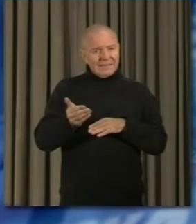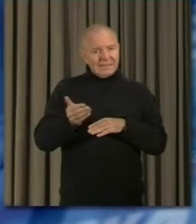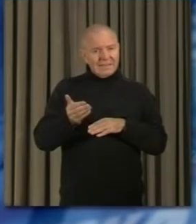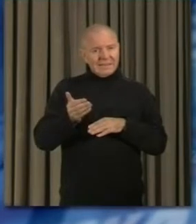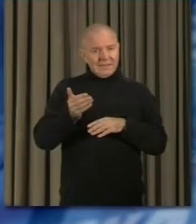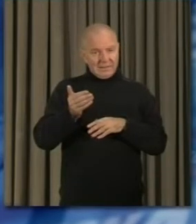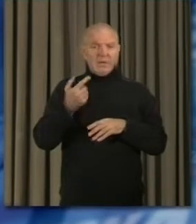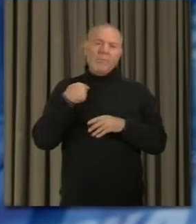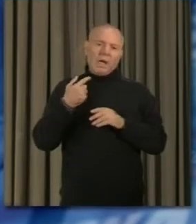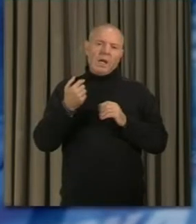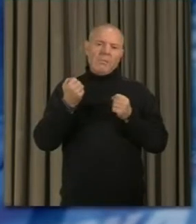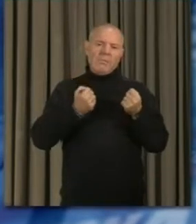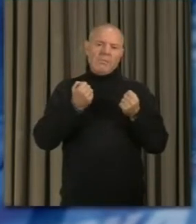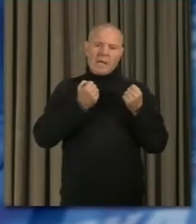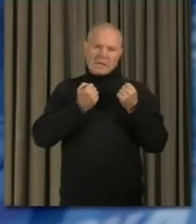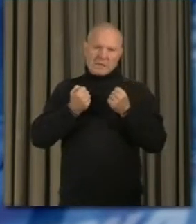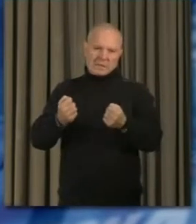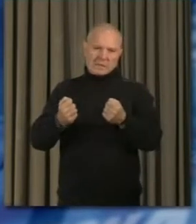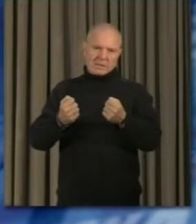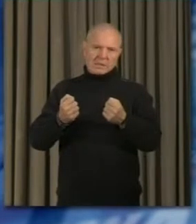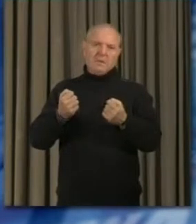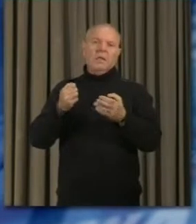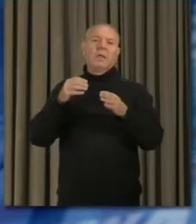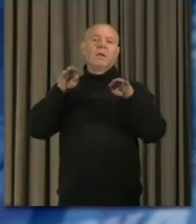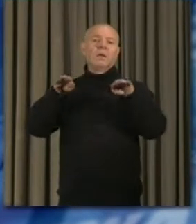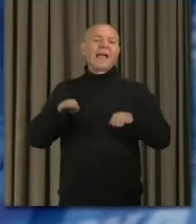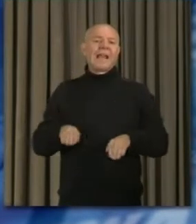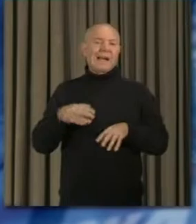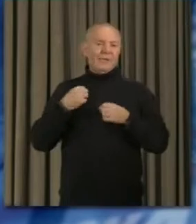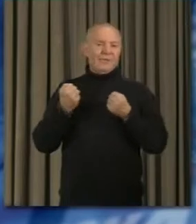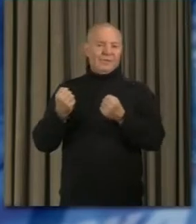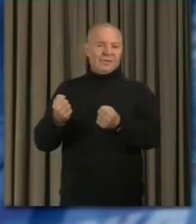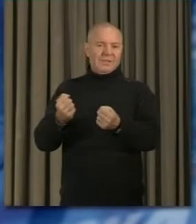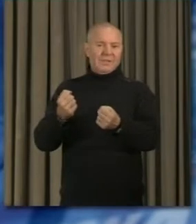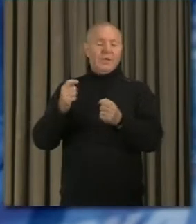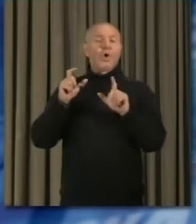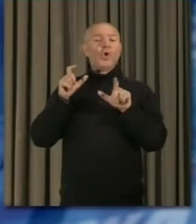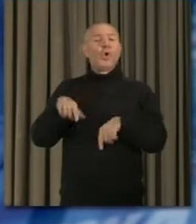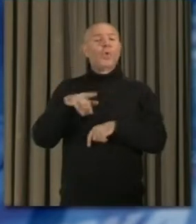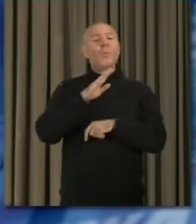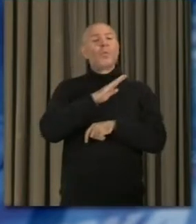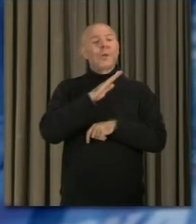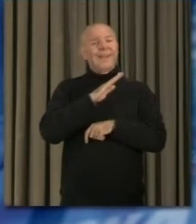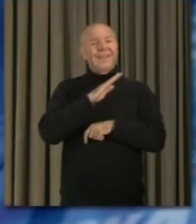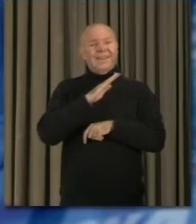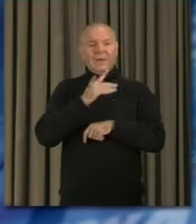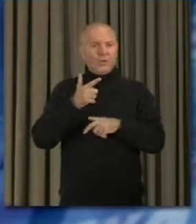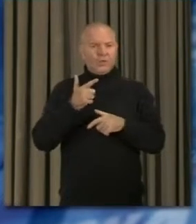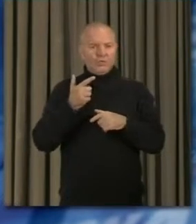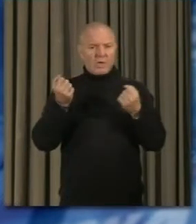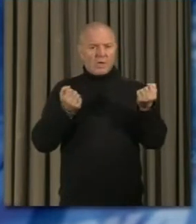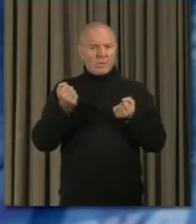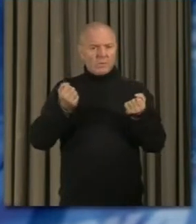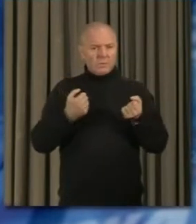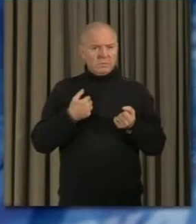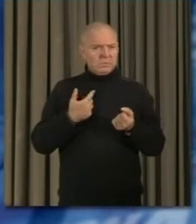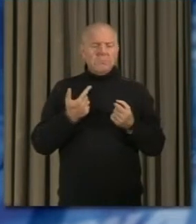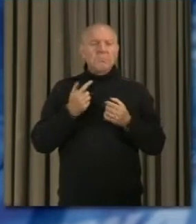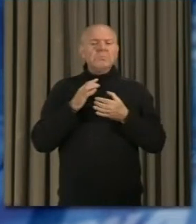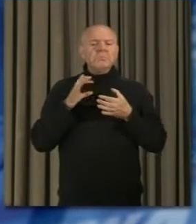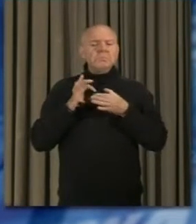ruolo amministrativo, andavo a casa in macchina e la parcheggiavo in garage dal momento che il comune di Ogebio non dispone di un autista. Quindi tutto è stato